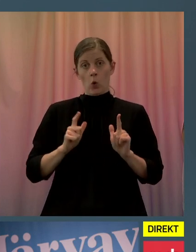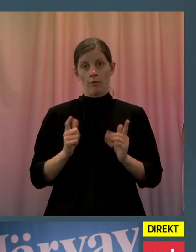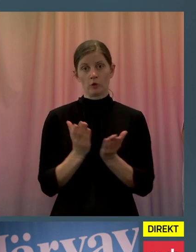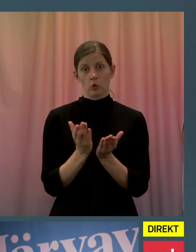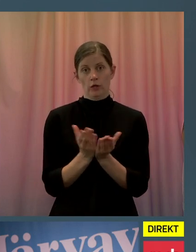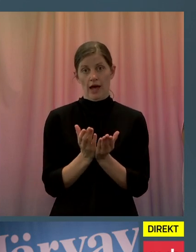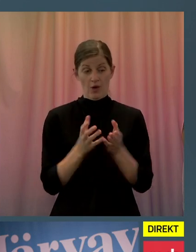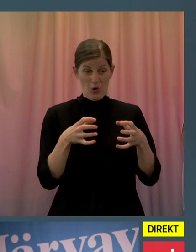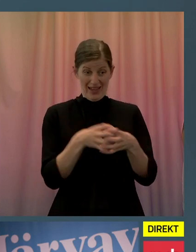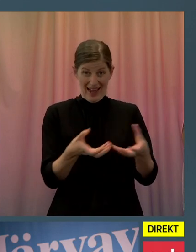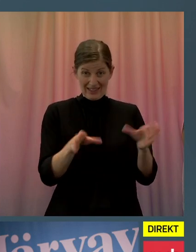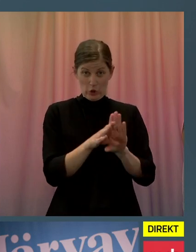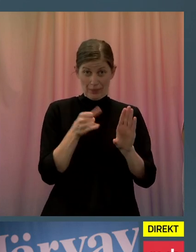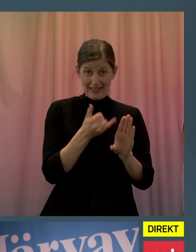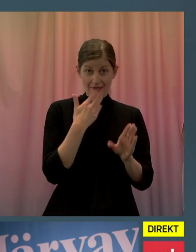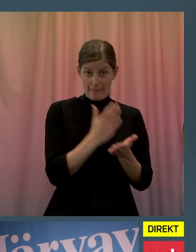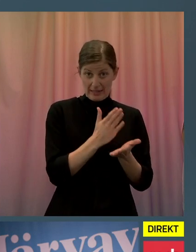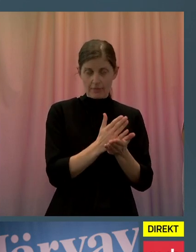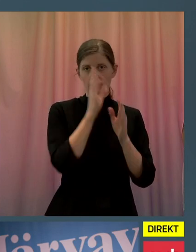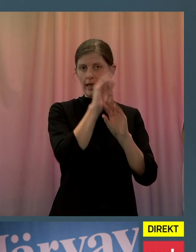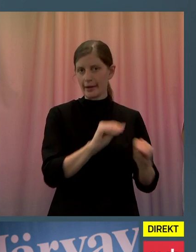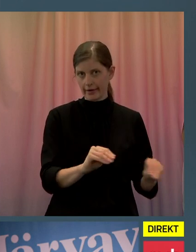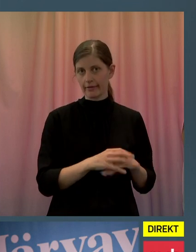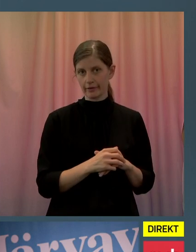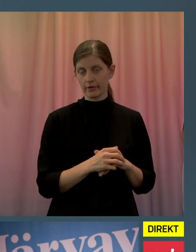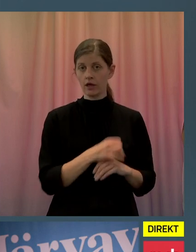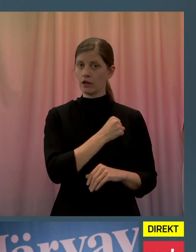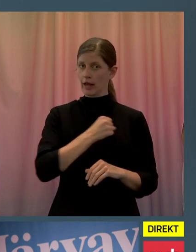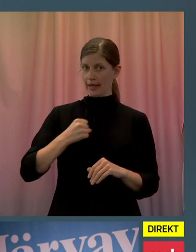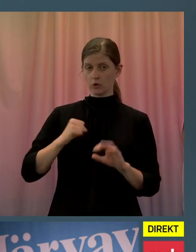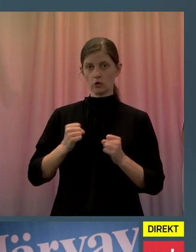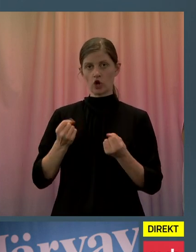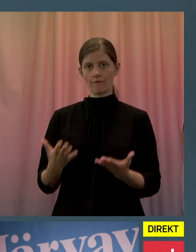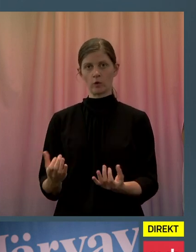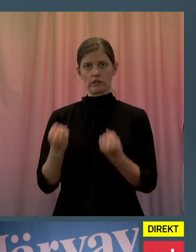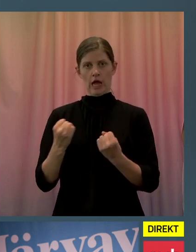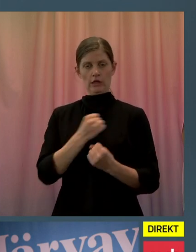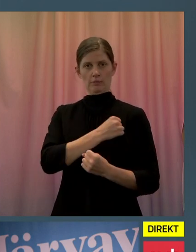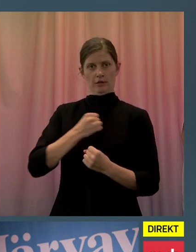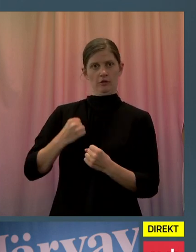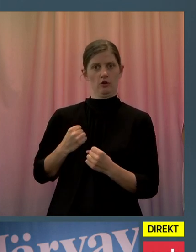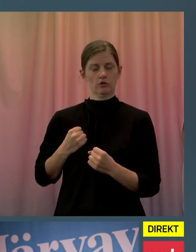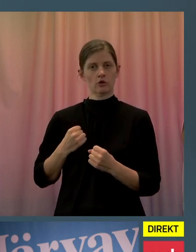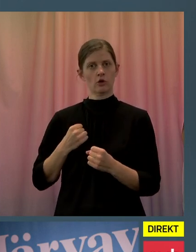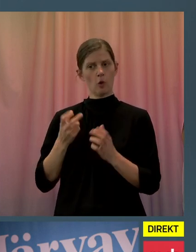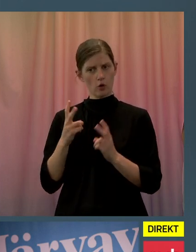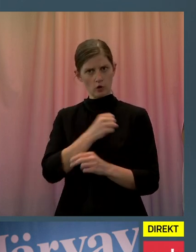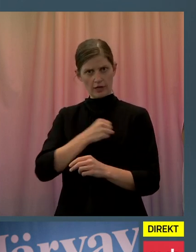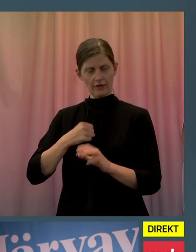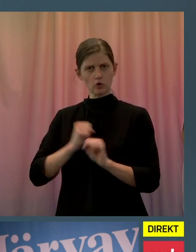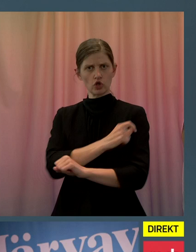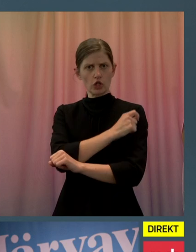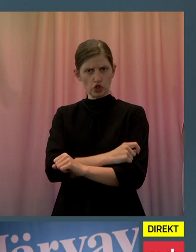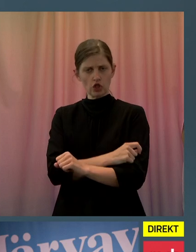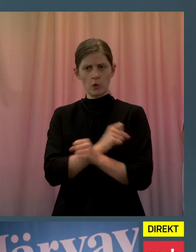ska läraren bestämma. Rektorn ska få ett starkt mandat och en skyldighet att upprätta ordning och